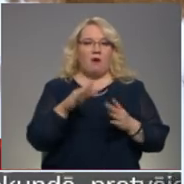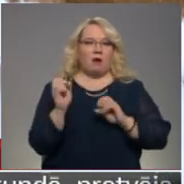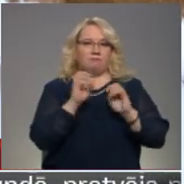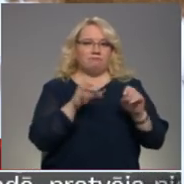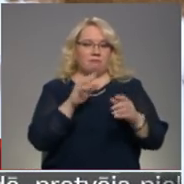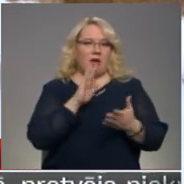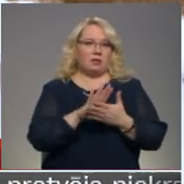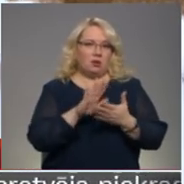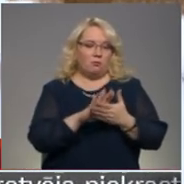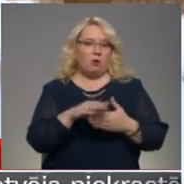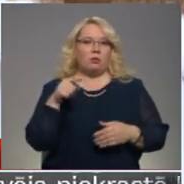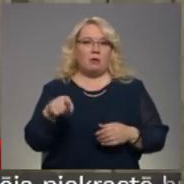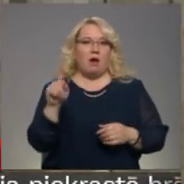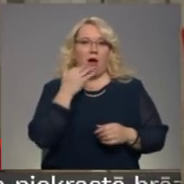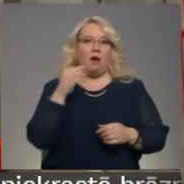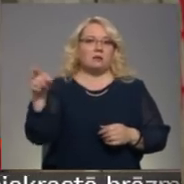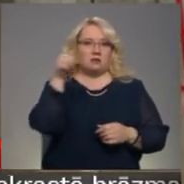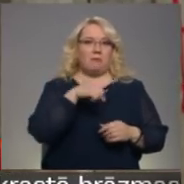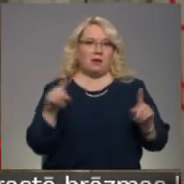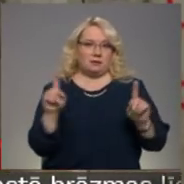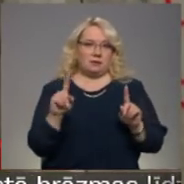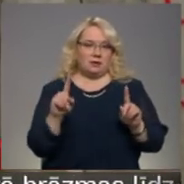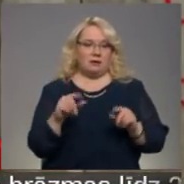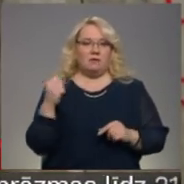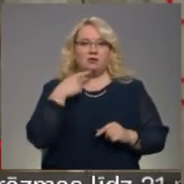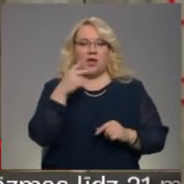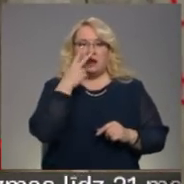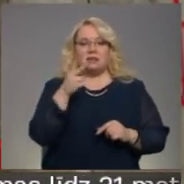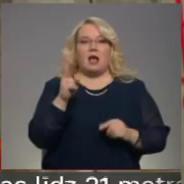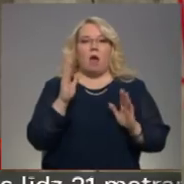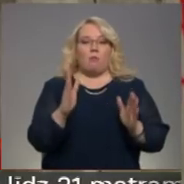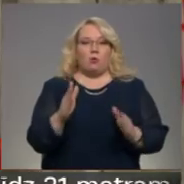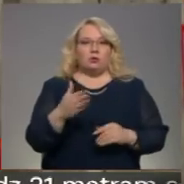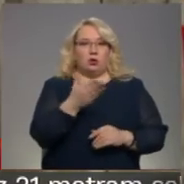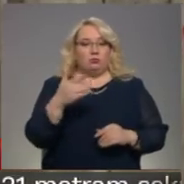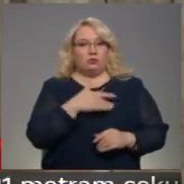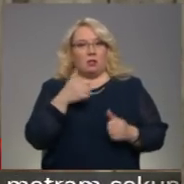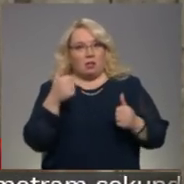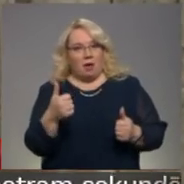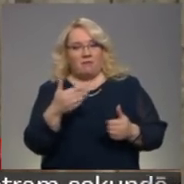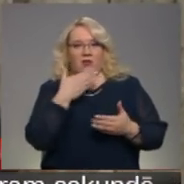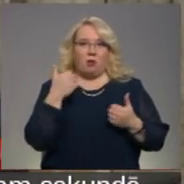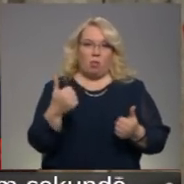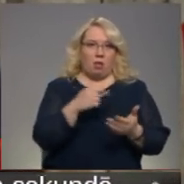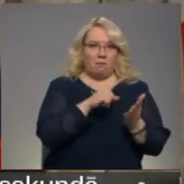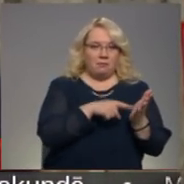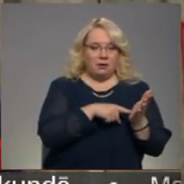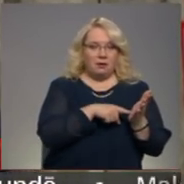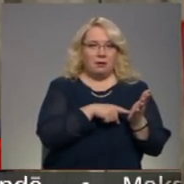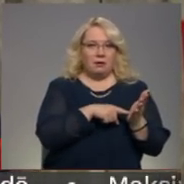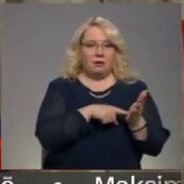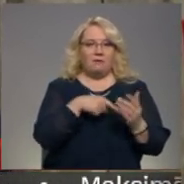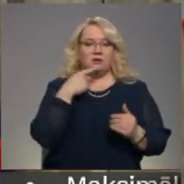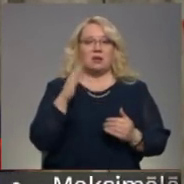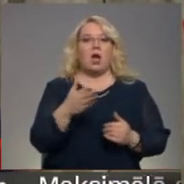tā jau būtībā ir ārzemēs. Redzēsim, kā būs. Bet jums šķiet, tas ir labi vai tas nav labi? Nu kā